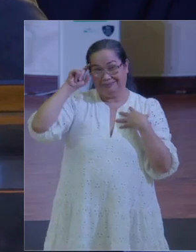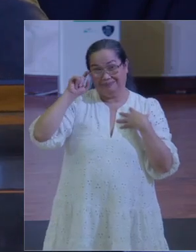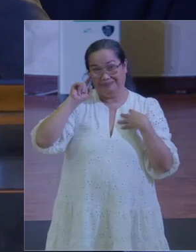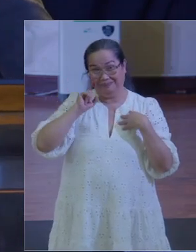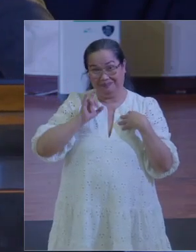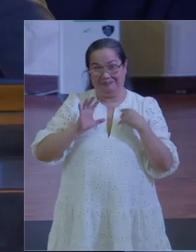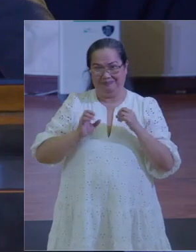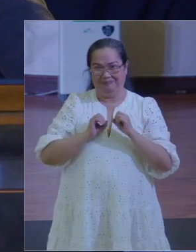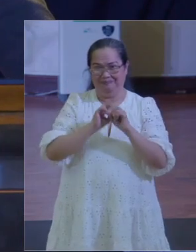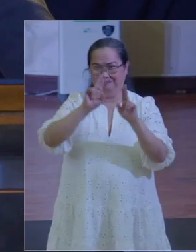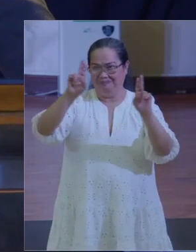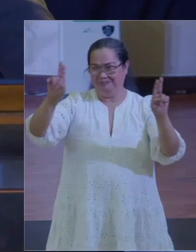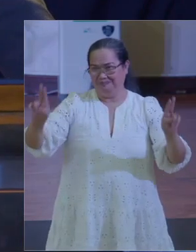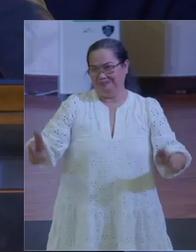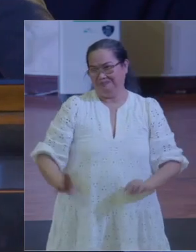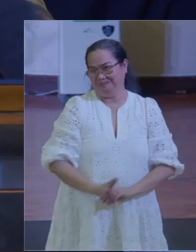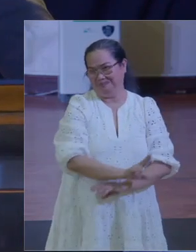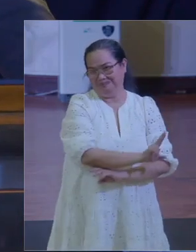practices.